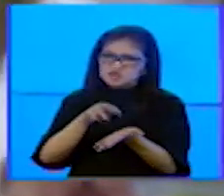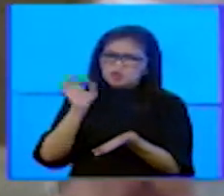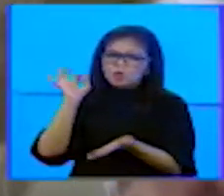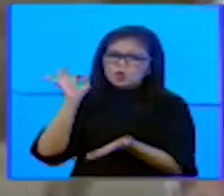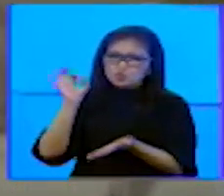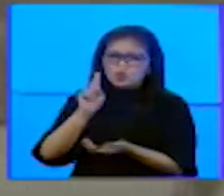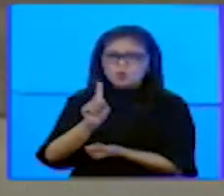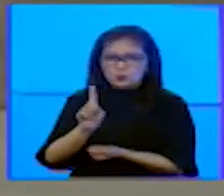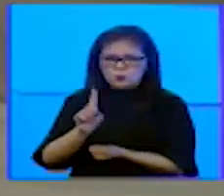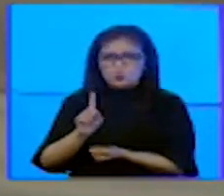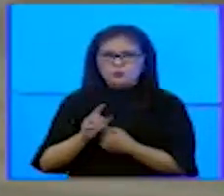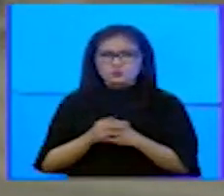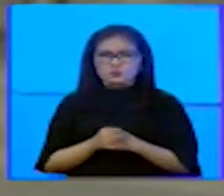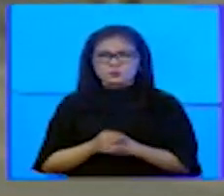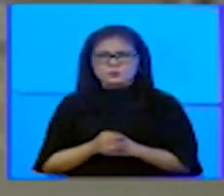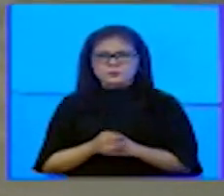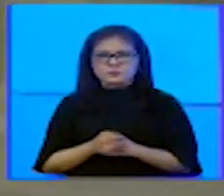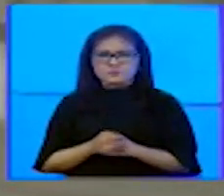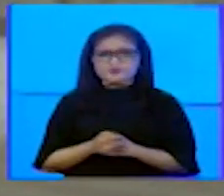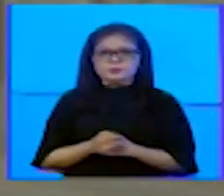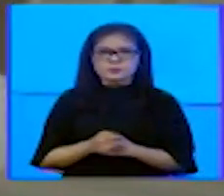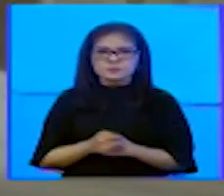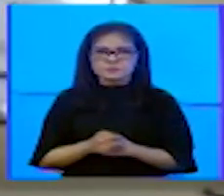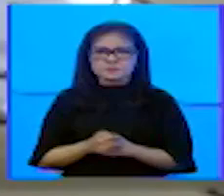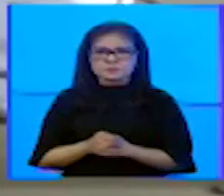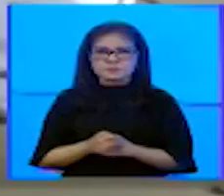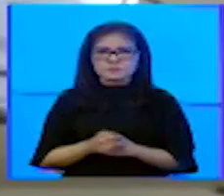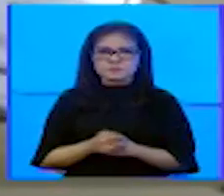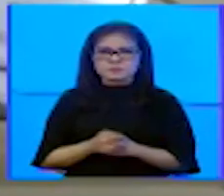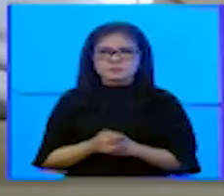dari Depok dan Bekasi Jawa Barat tim kontributor news melaporkan